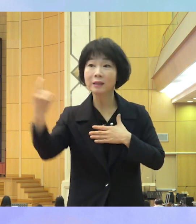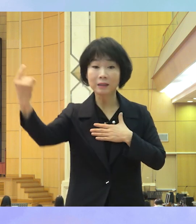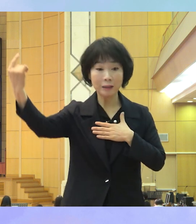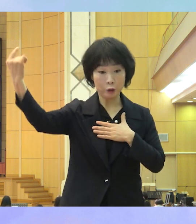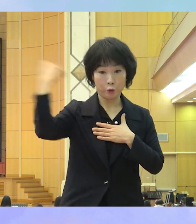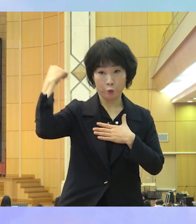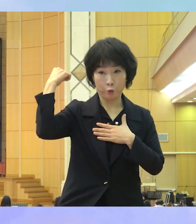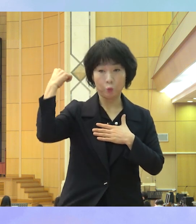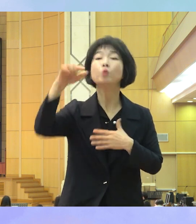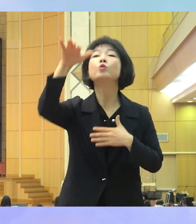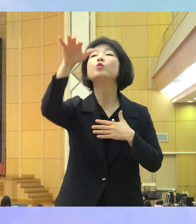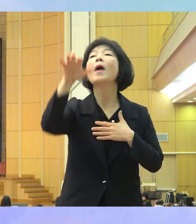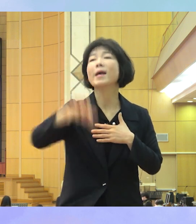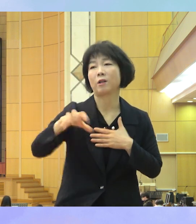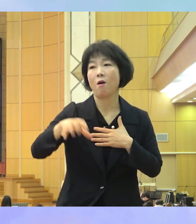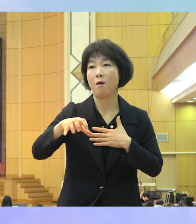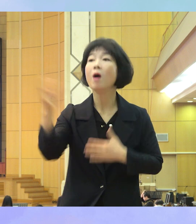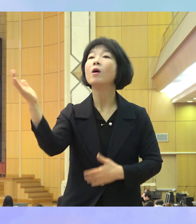나의 등 뒤에서